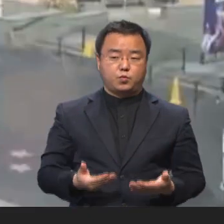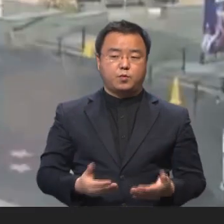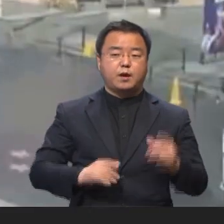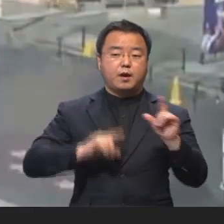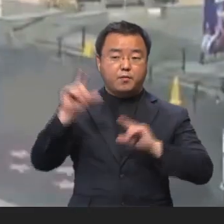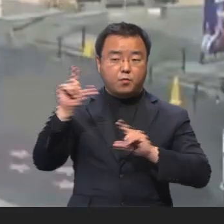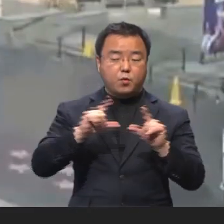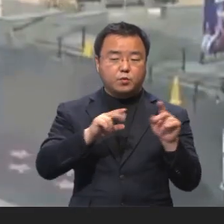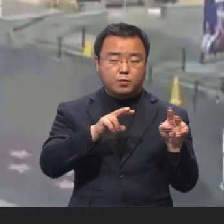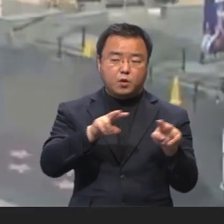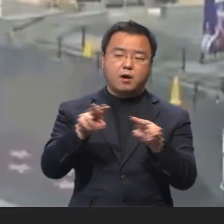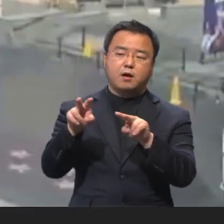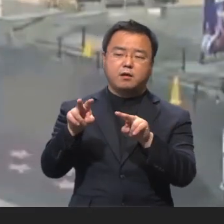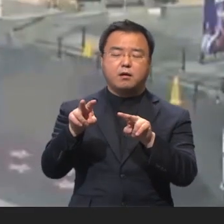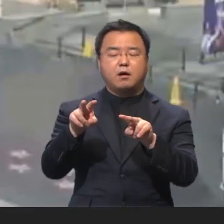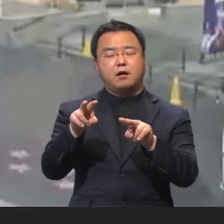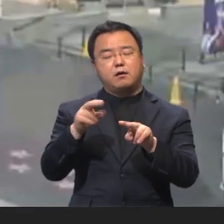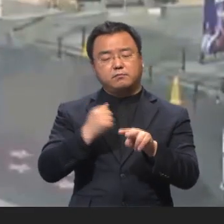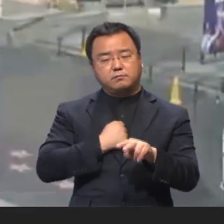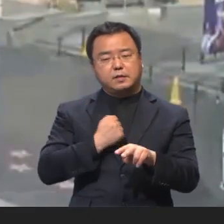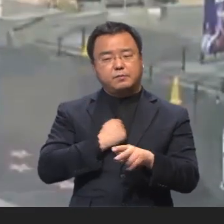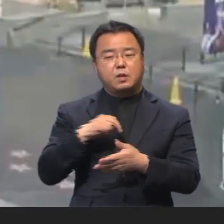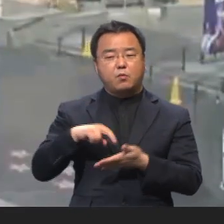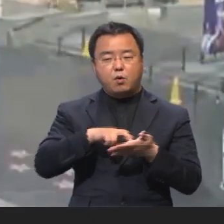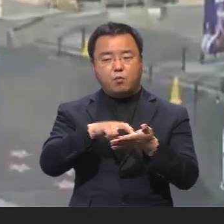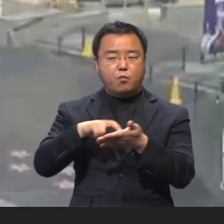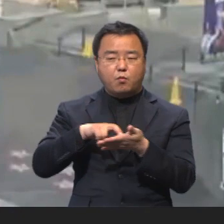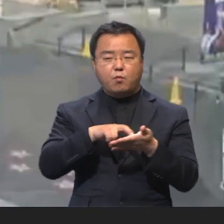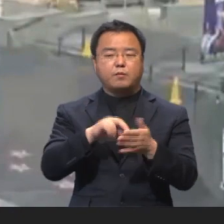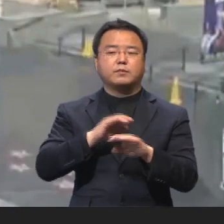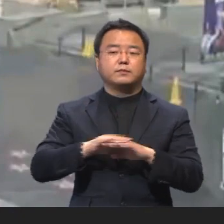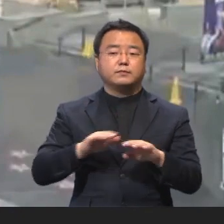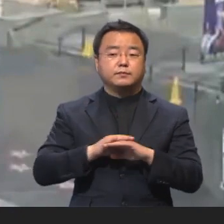보며 답답함과 외로움을 달래는 것이죠.